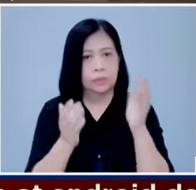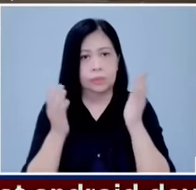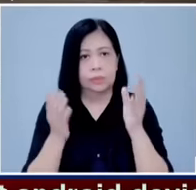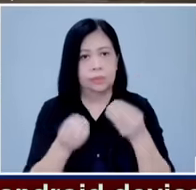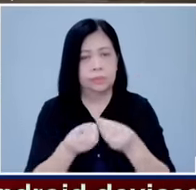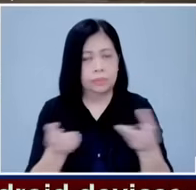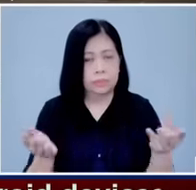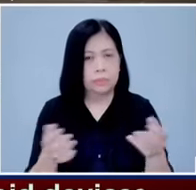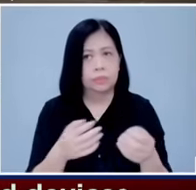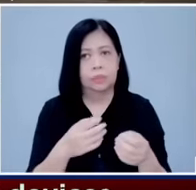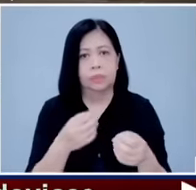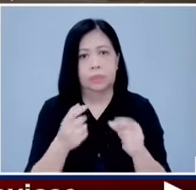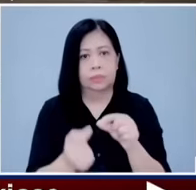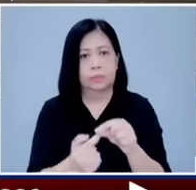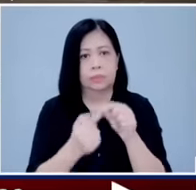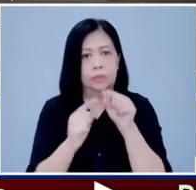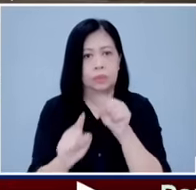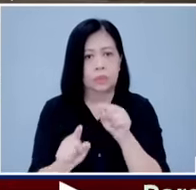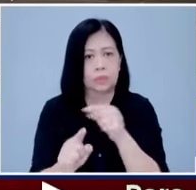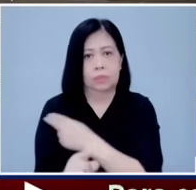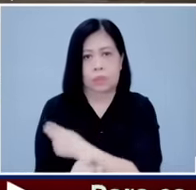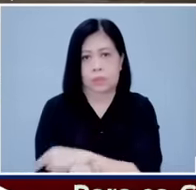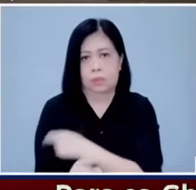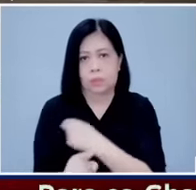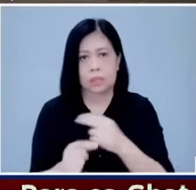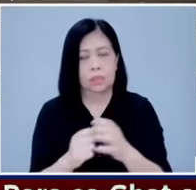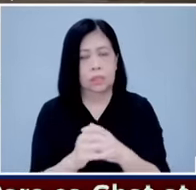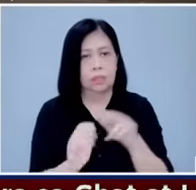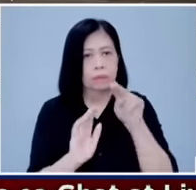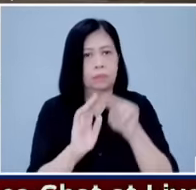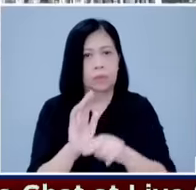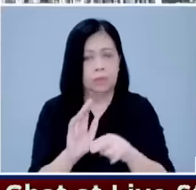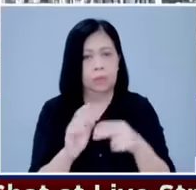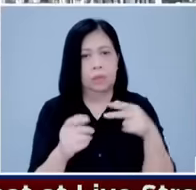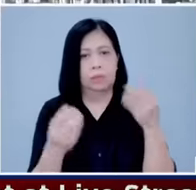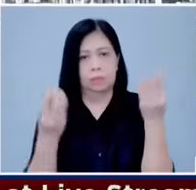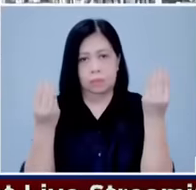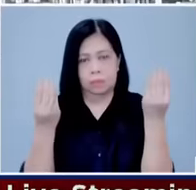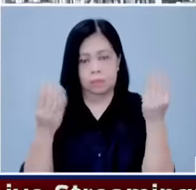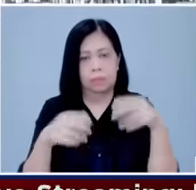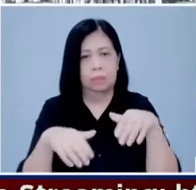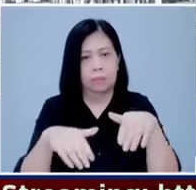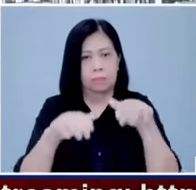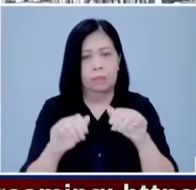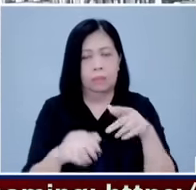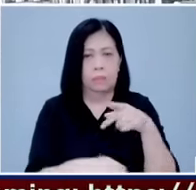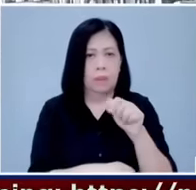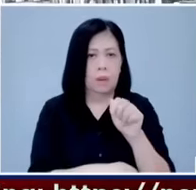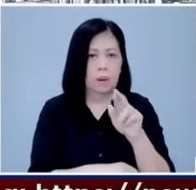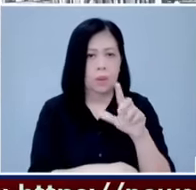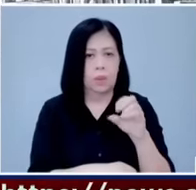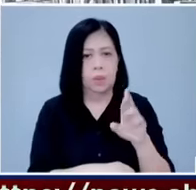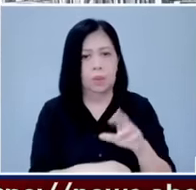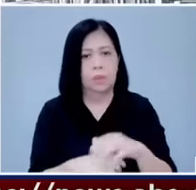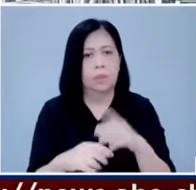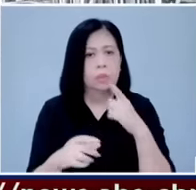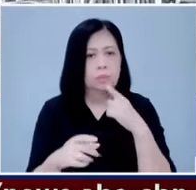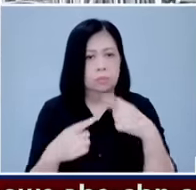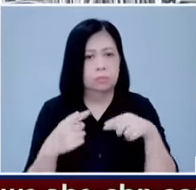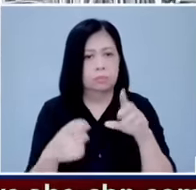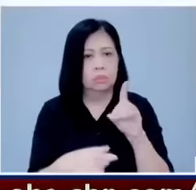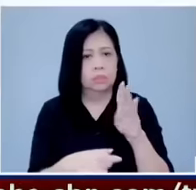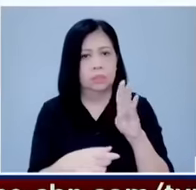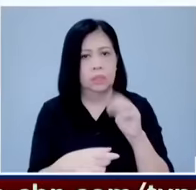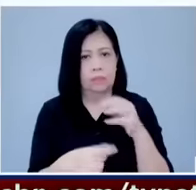providers, particularly yung mga hospitals and mga funeral parlors. Ayon naman sa DBM, nailabas na ang